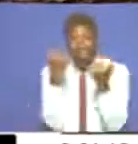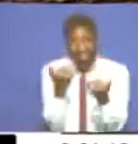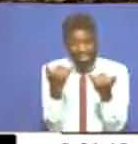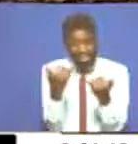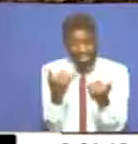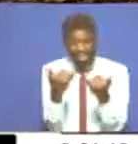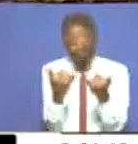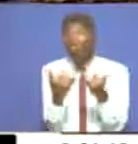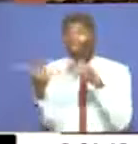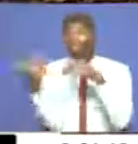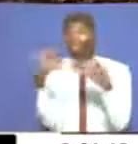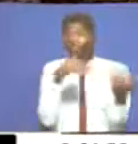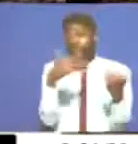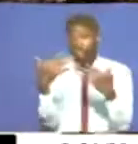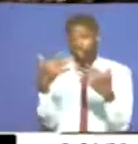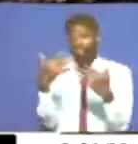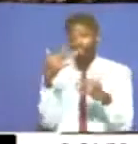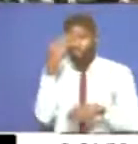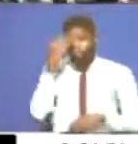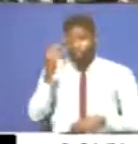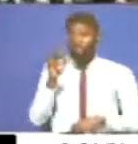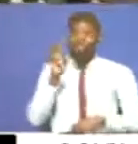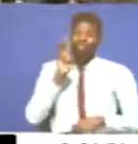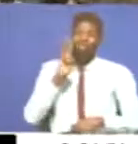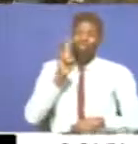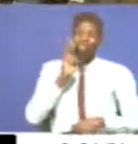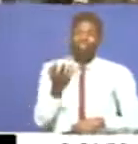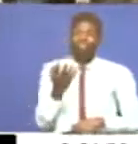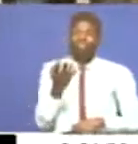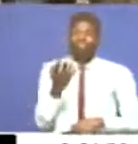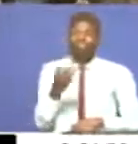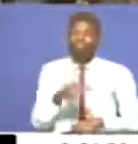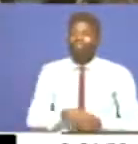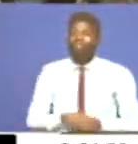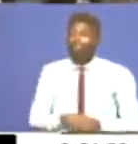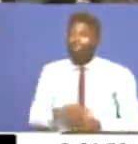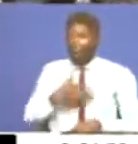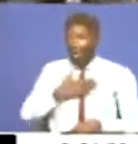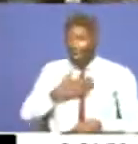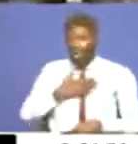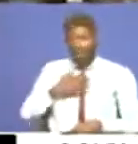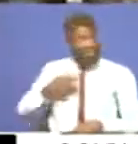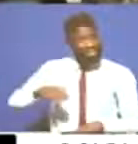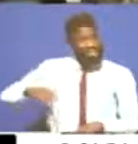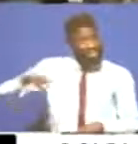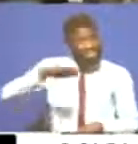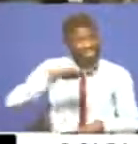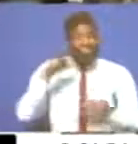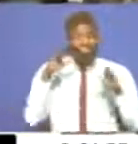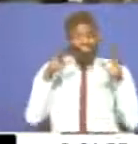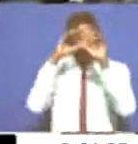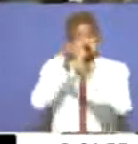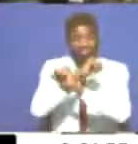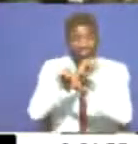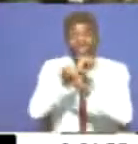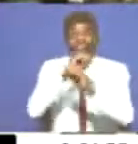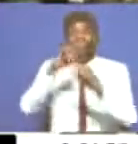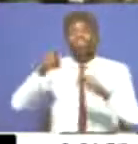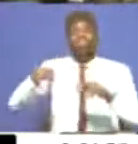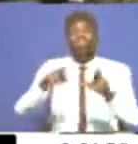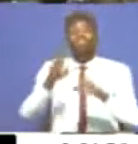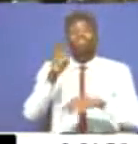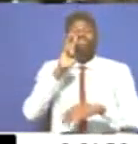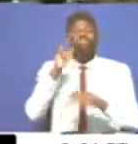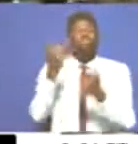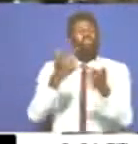maji. Hata hatunge apatane kabisa. Unajua area yetu hatuna mtoni kubwa kubwa, tuko na